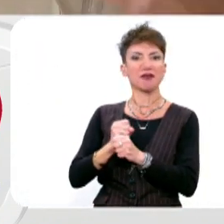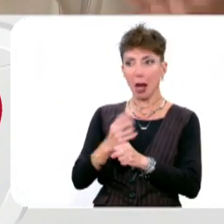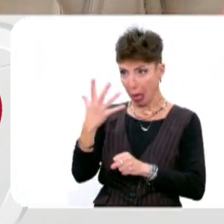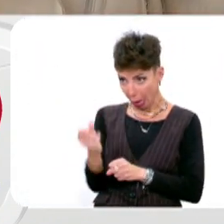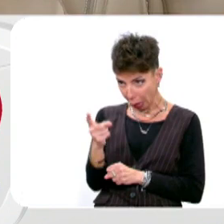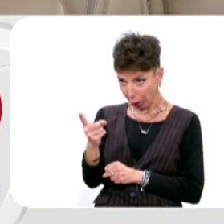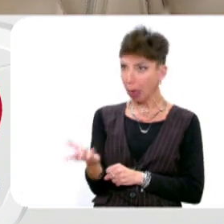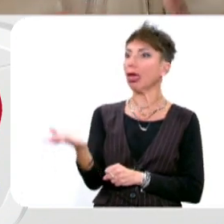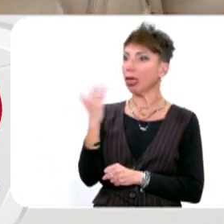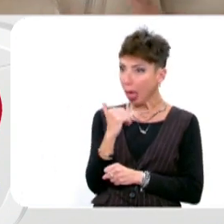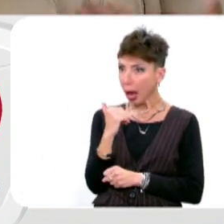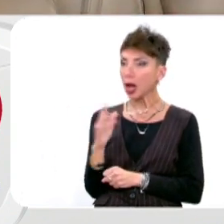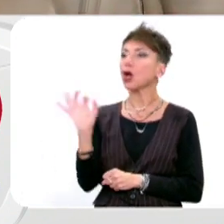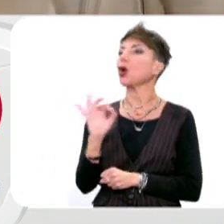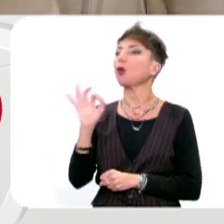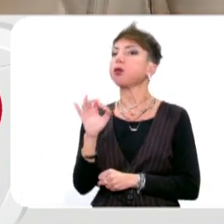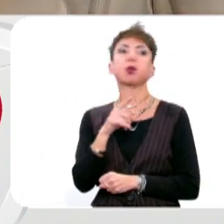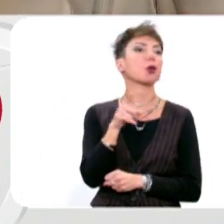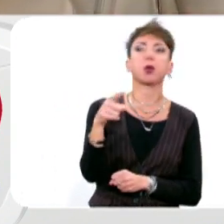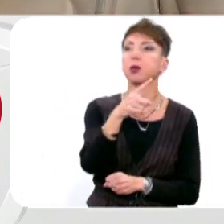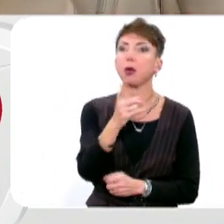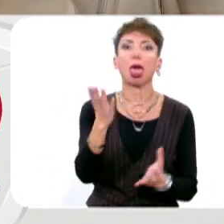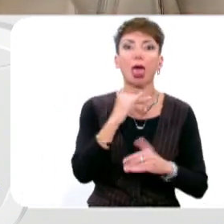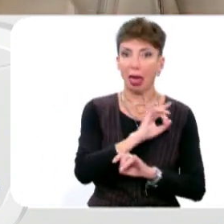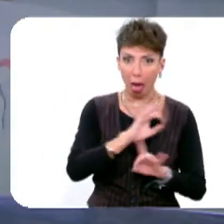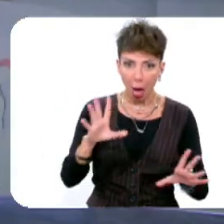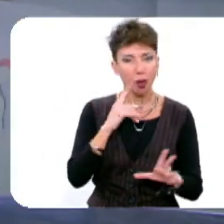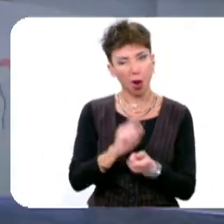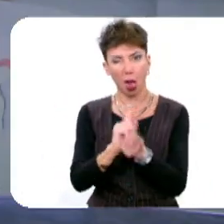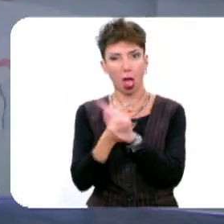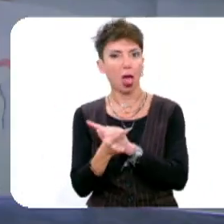ενημερώνονται με ποια δραστική ουσία μπορούν να το αντικαταστήσουν. Ελένη, σε ευχαριστούμε πολύ.